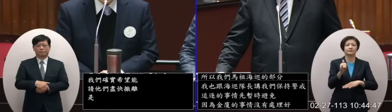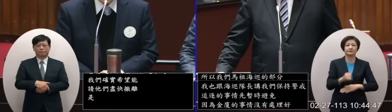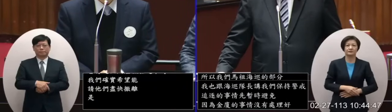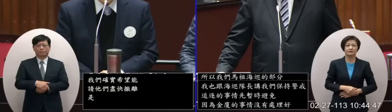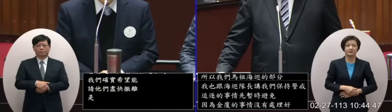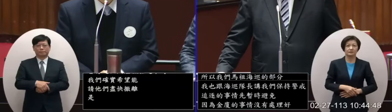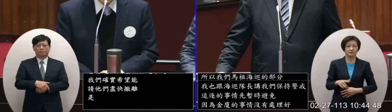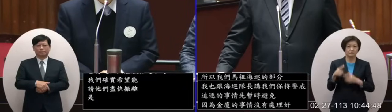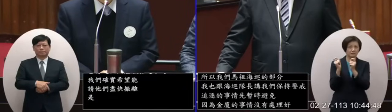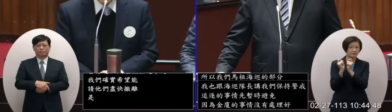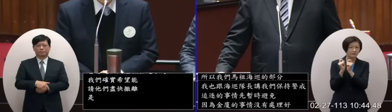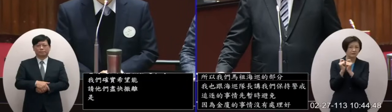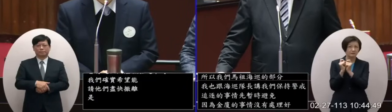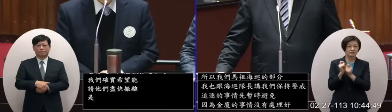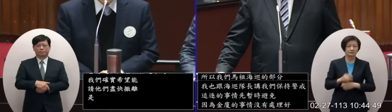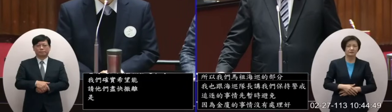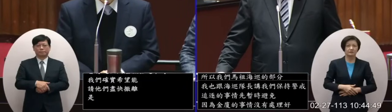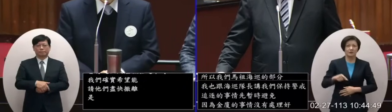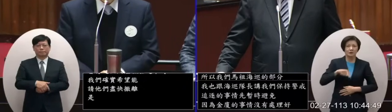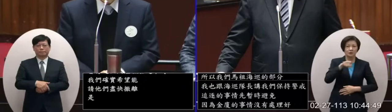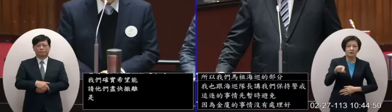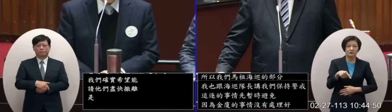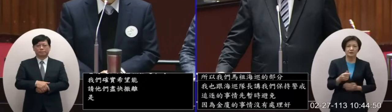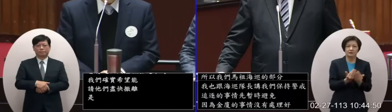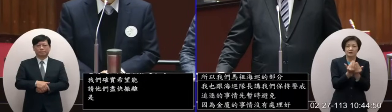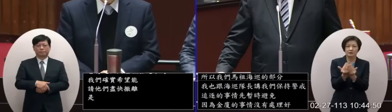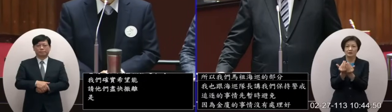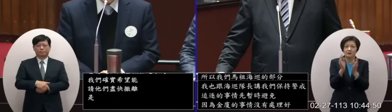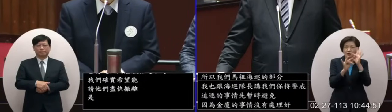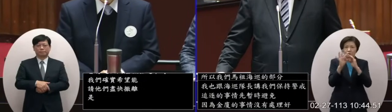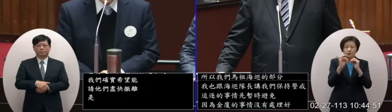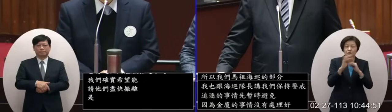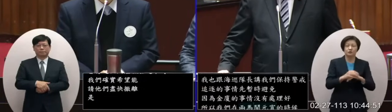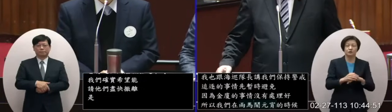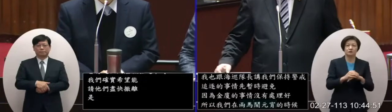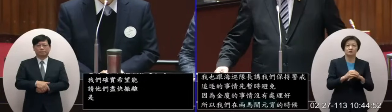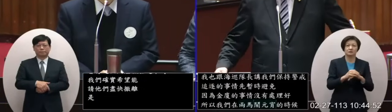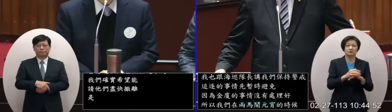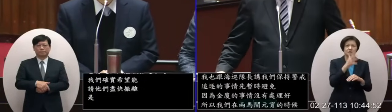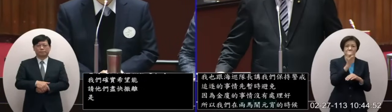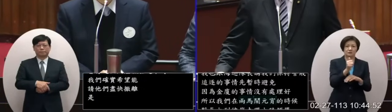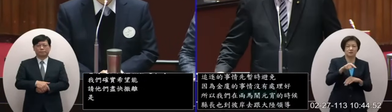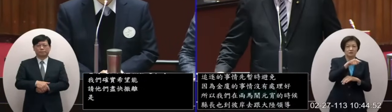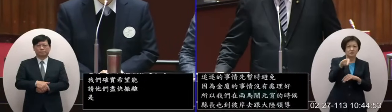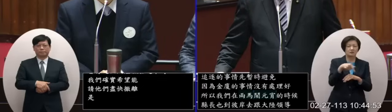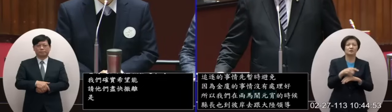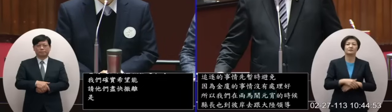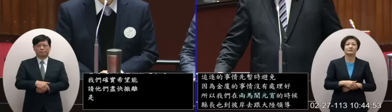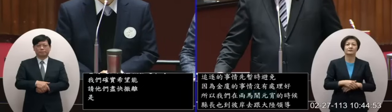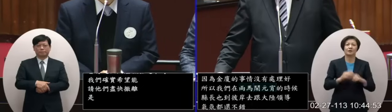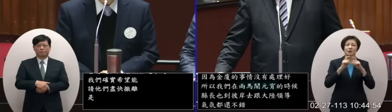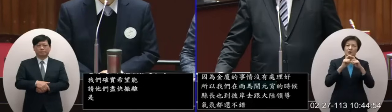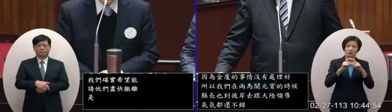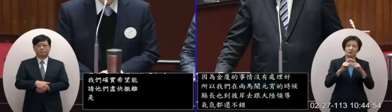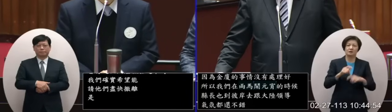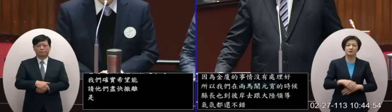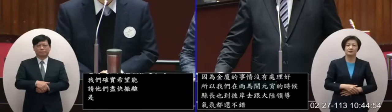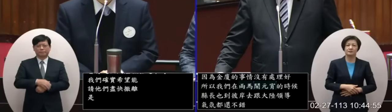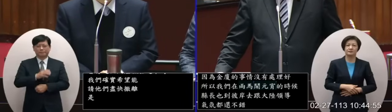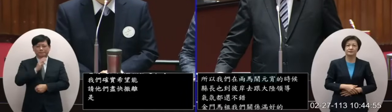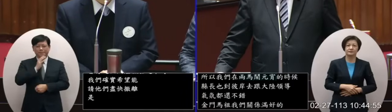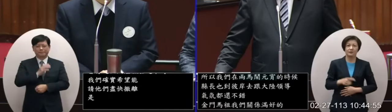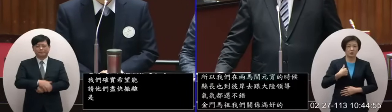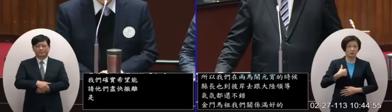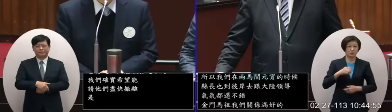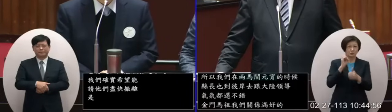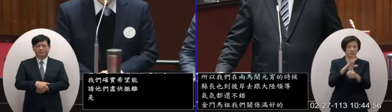么最近呢，我们的海巡署周署长啊，也做了一些动作哈，也比较低调一些。 是， 我